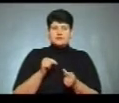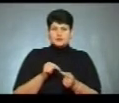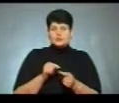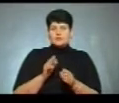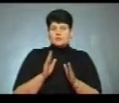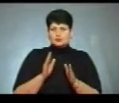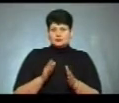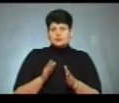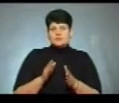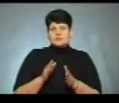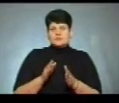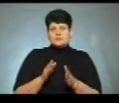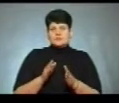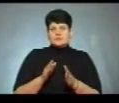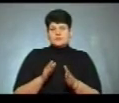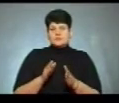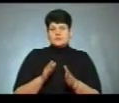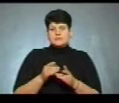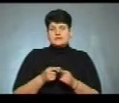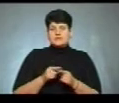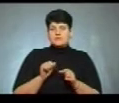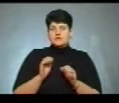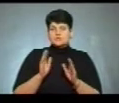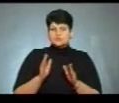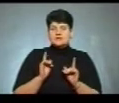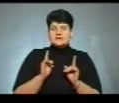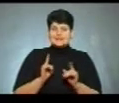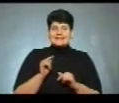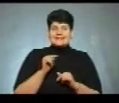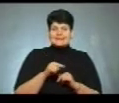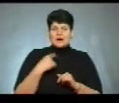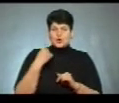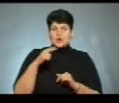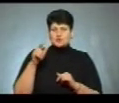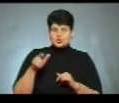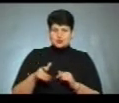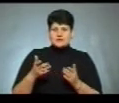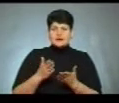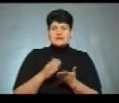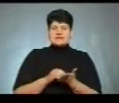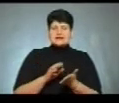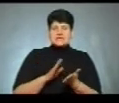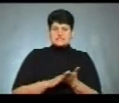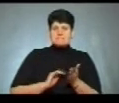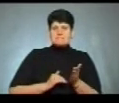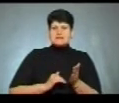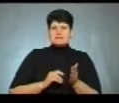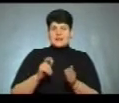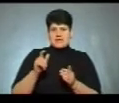бути муніципальною нянею. Це може бути тільки та особа, яка зареєстрована